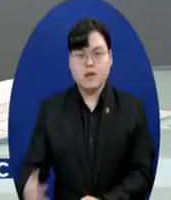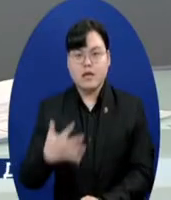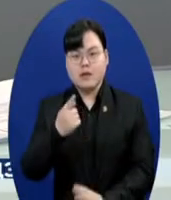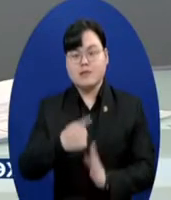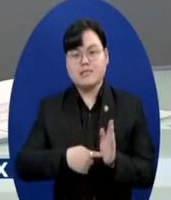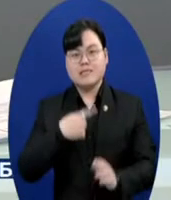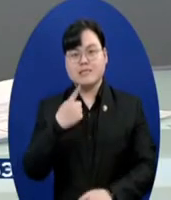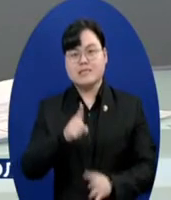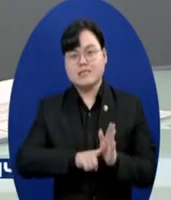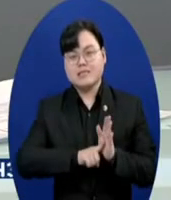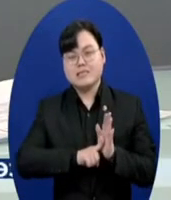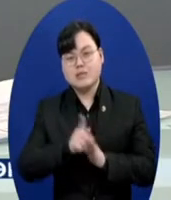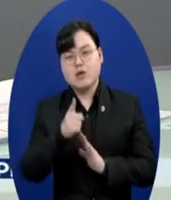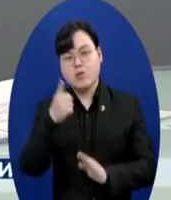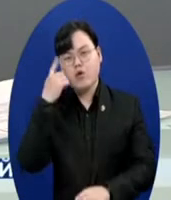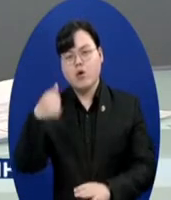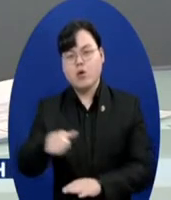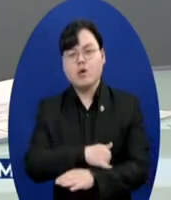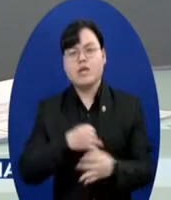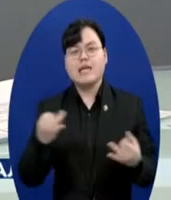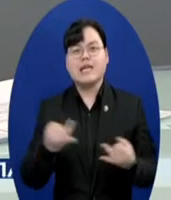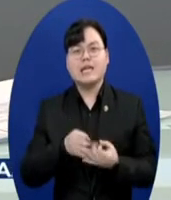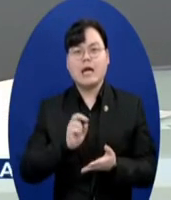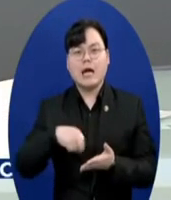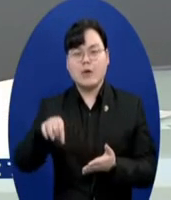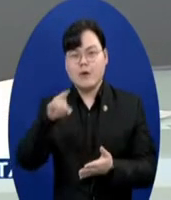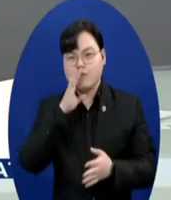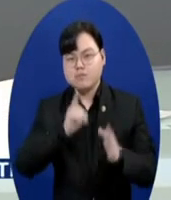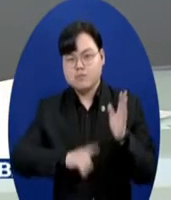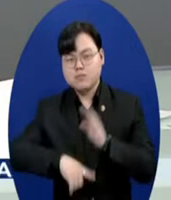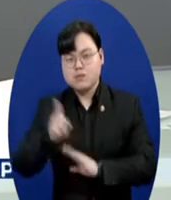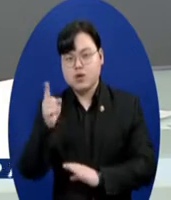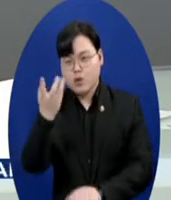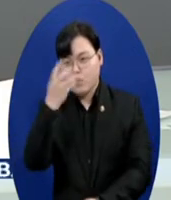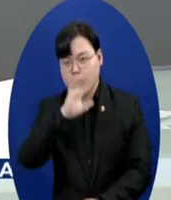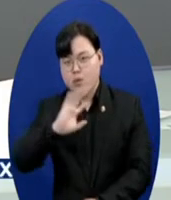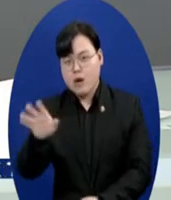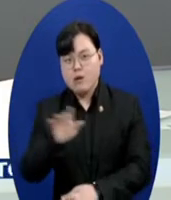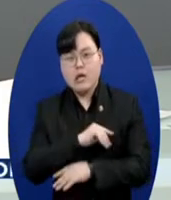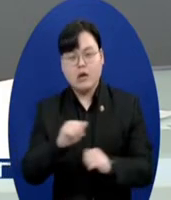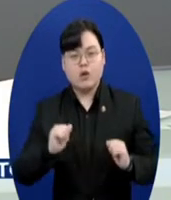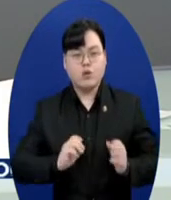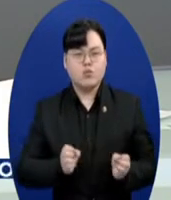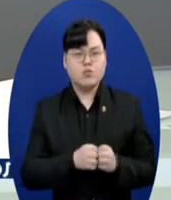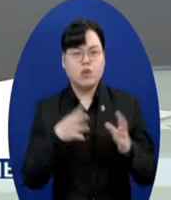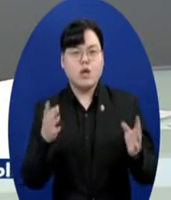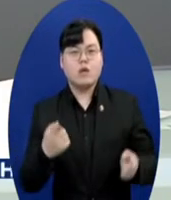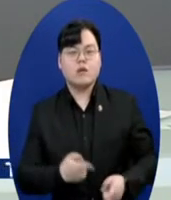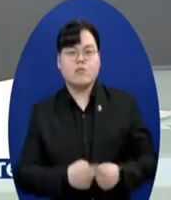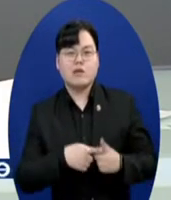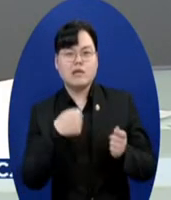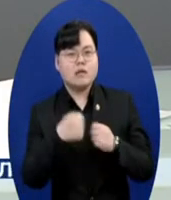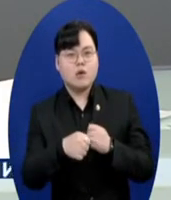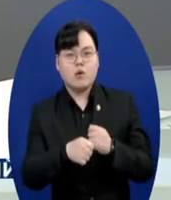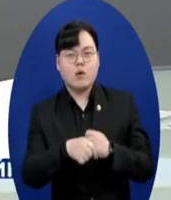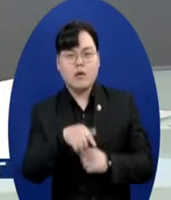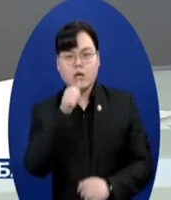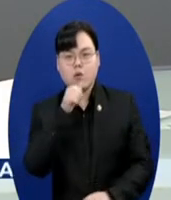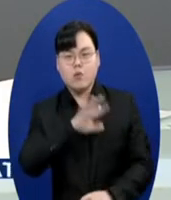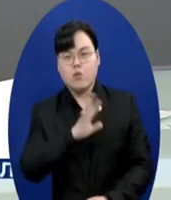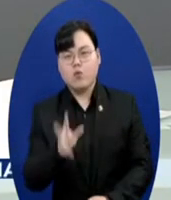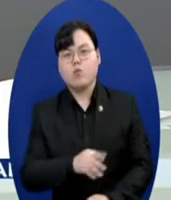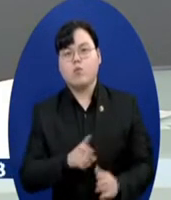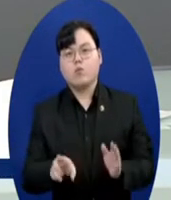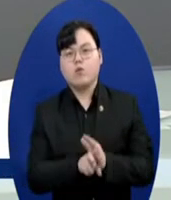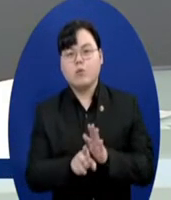Эрхтотор сарын 1-ээс улсын хэмжээнд анх удаага цахим гарын үсэг нэвтрүүлэх гэж байгаа. За ингэснээр төрийн байгууллагууд мөн иргэдийн бүтээмжийг нэмэгдүүлж зардал хэмнэх бүрэн боломж